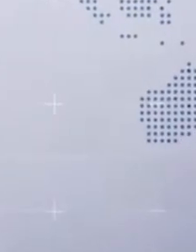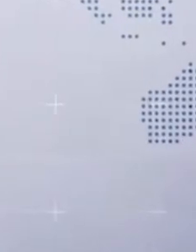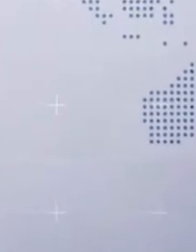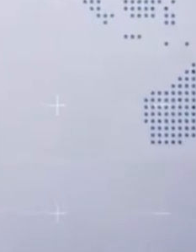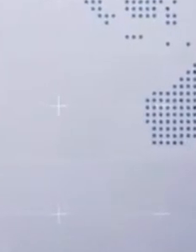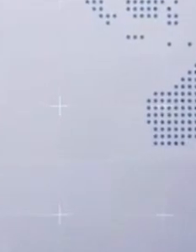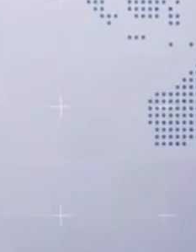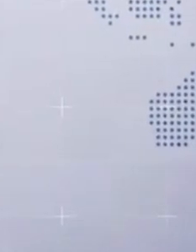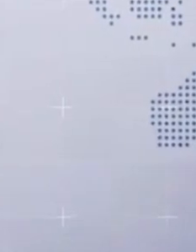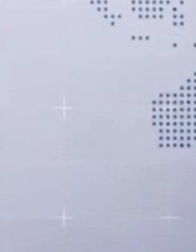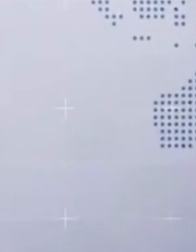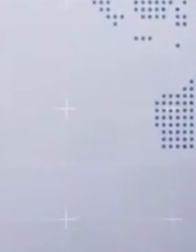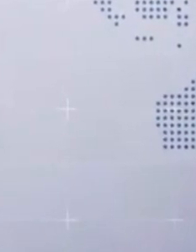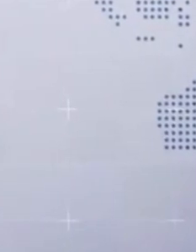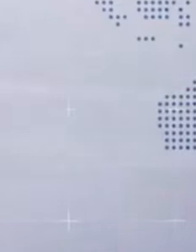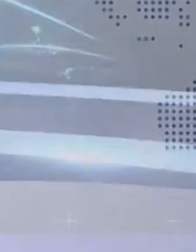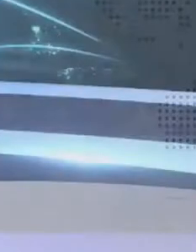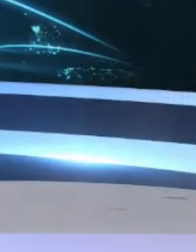으